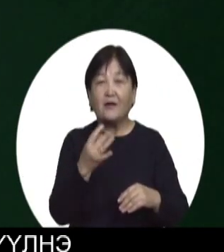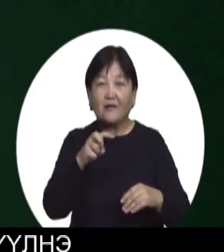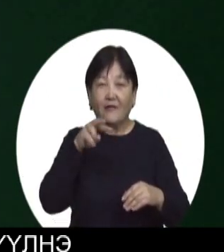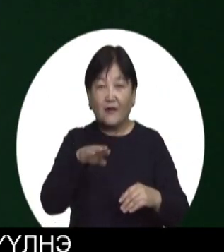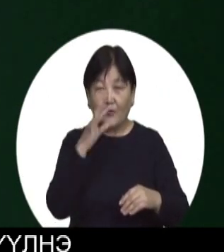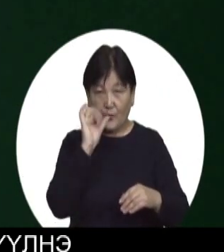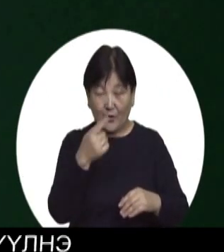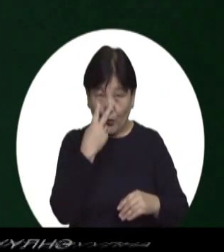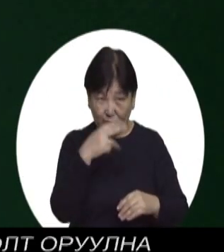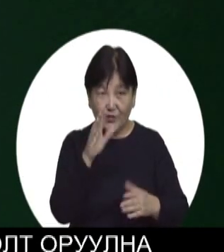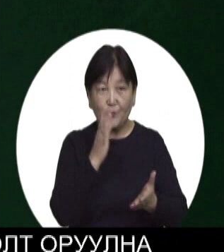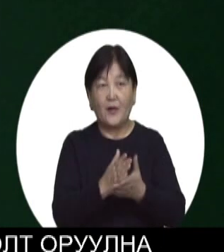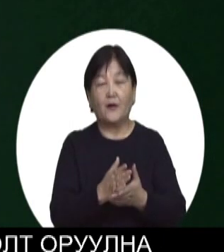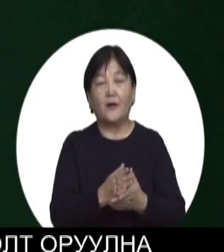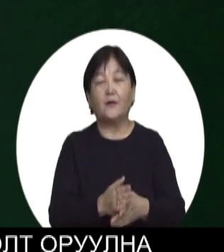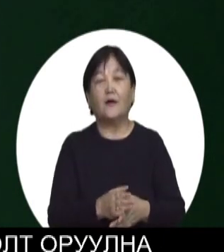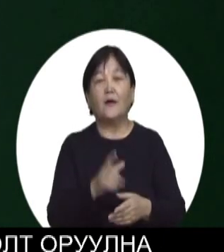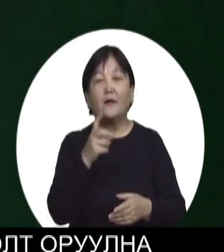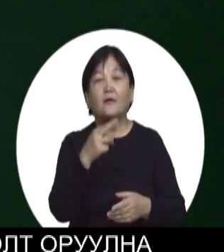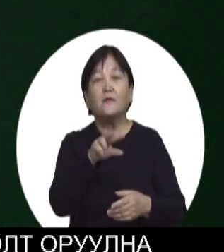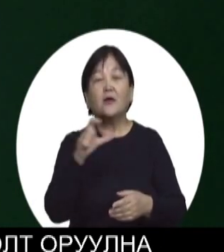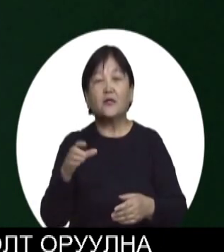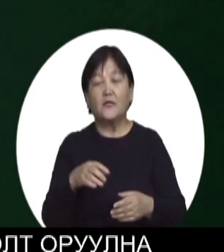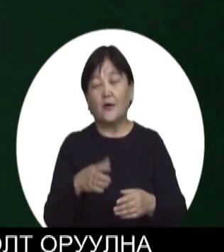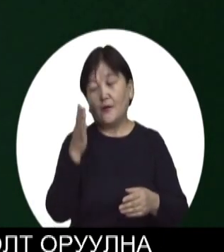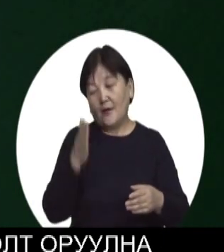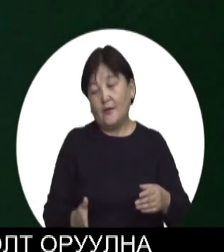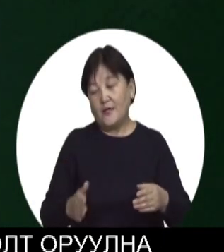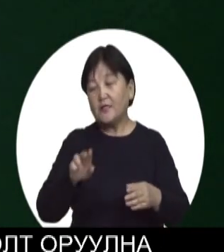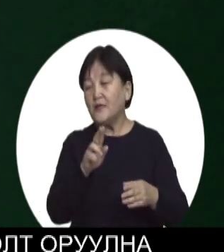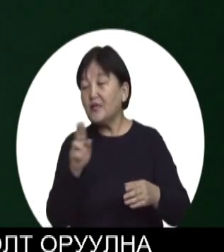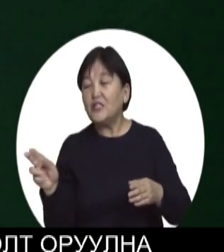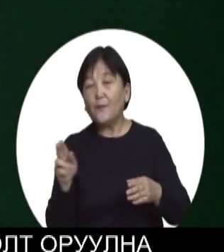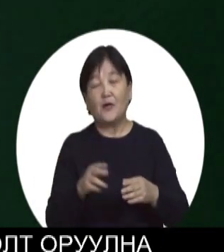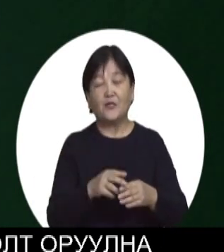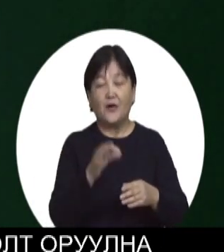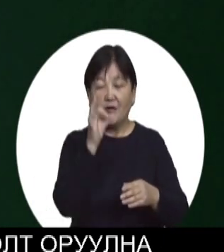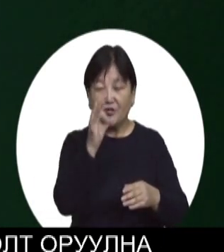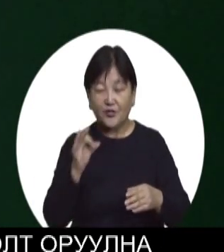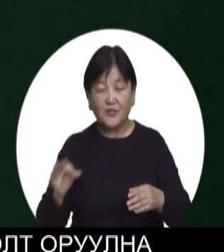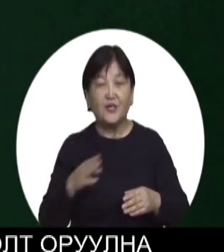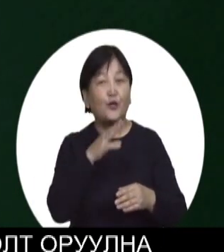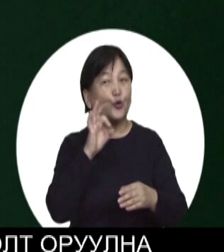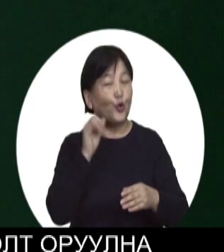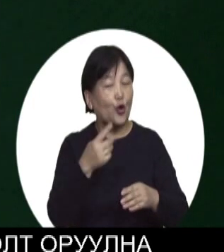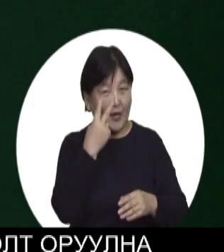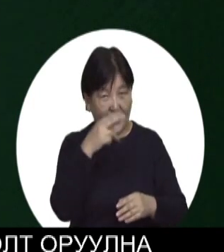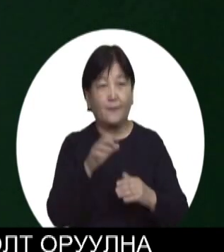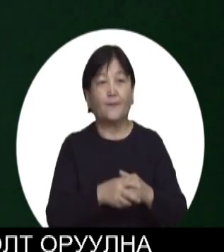Энд итгэвч эндээс баруун тишээ итгэвчлийн энергийг давсан энергитэй жижиг хэсгийн тоо. Тэгэхээр энэ дээр